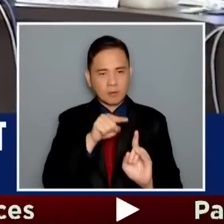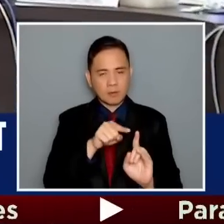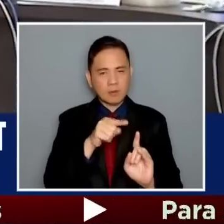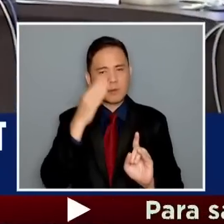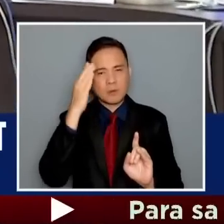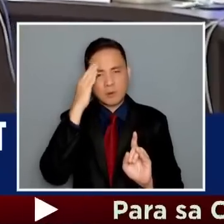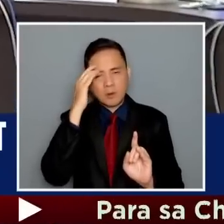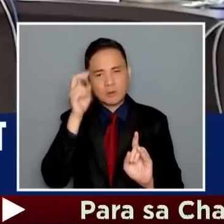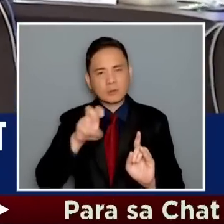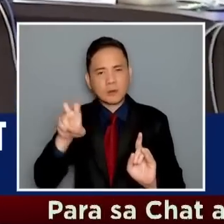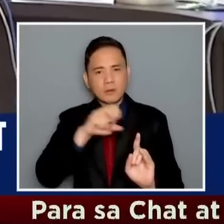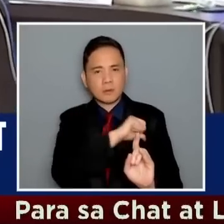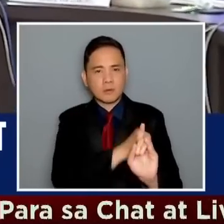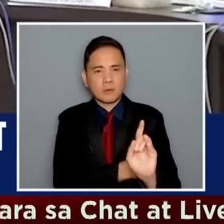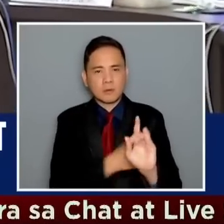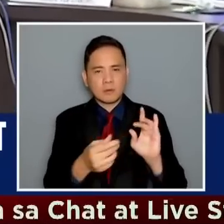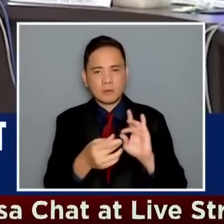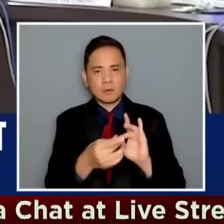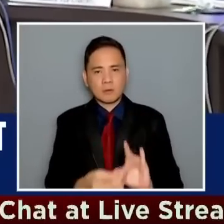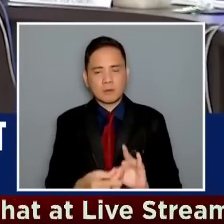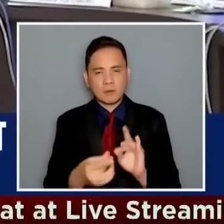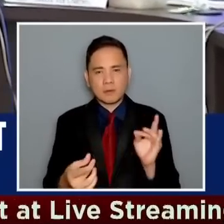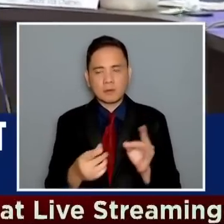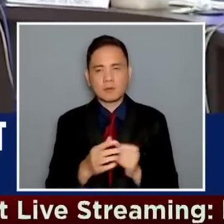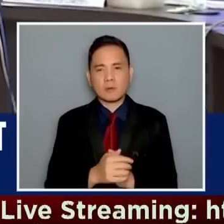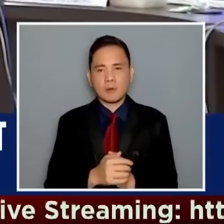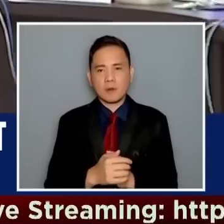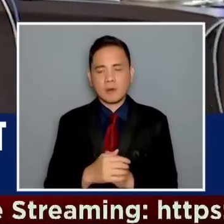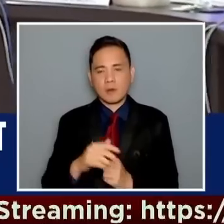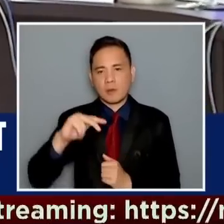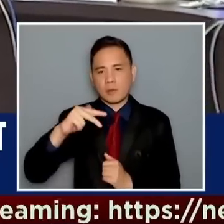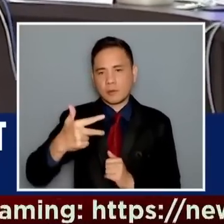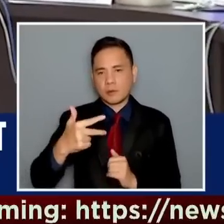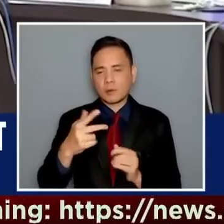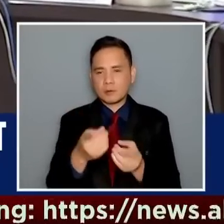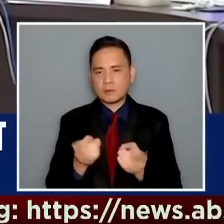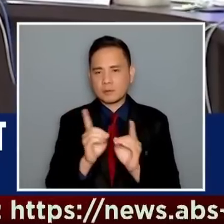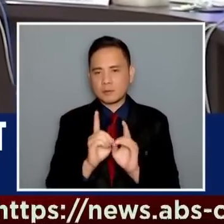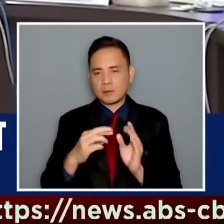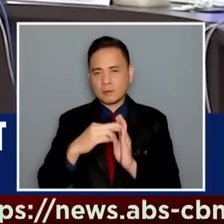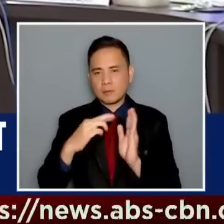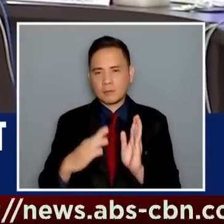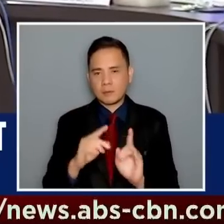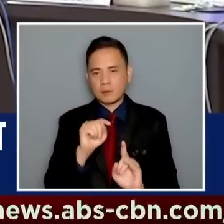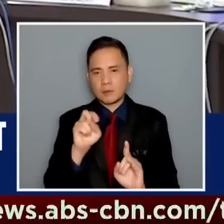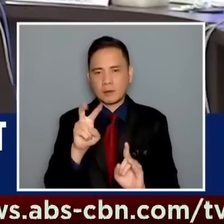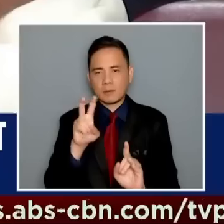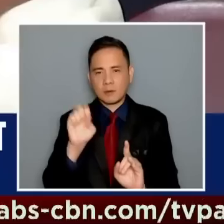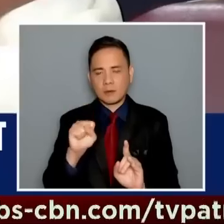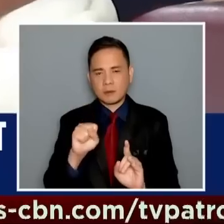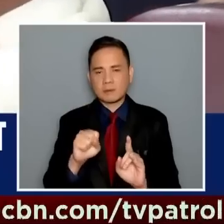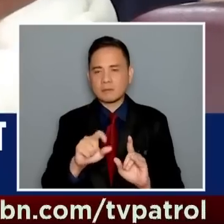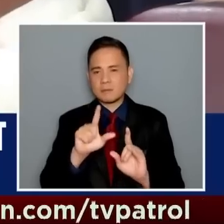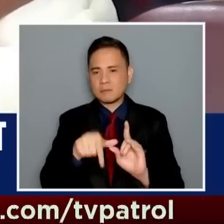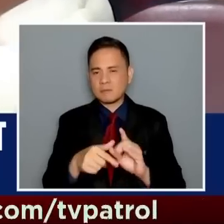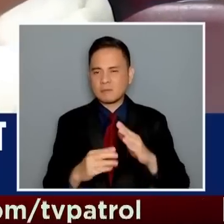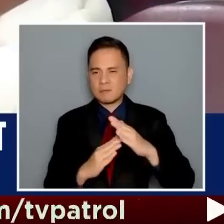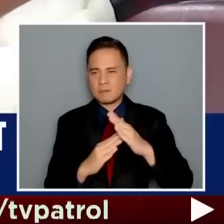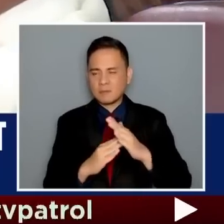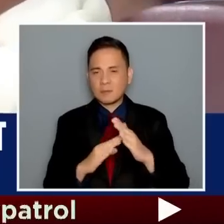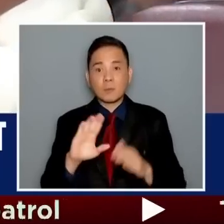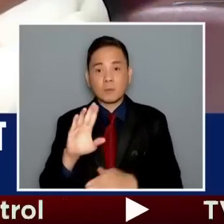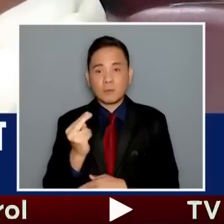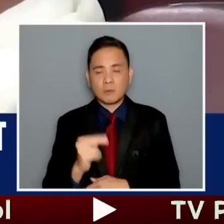authority ni Negros Oriental 3rd District Representative Arnulfo Teves Jr. na nag-expire noong March 9. Mga alas 5 ng hapon,